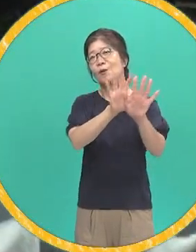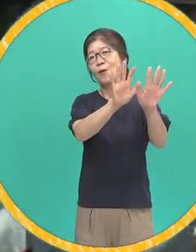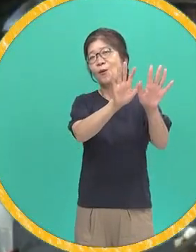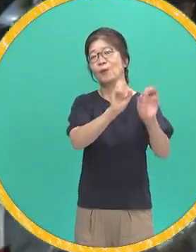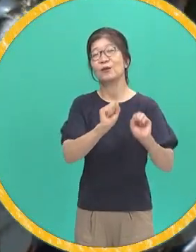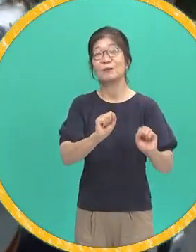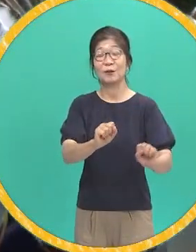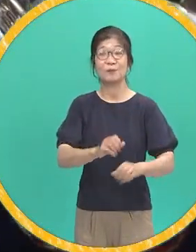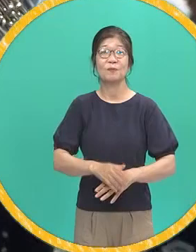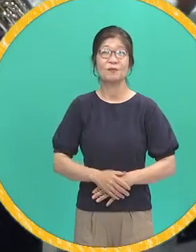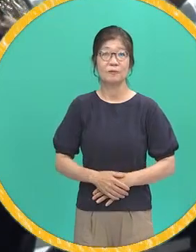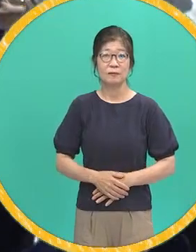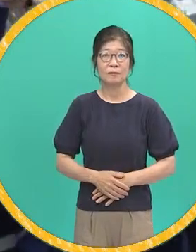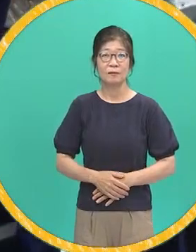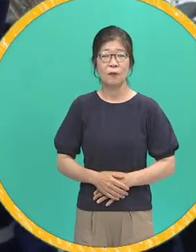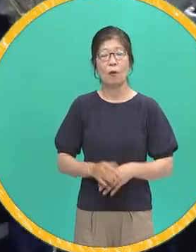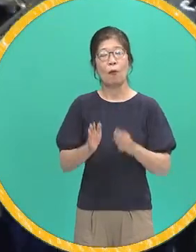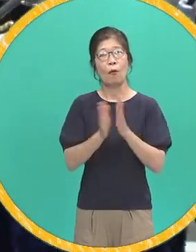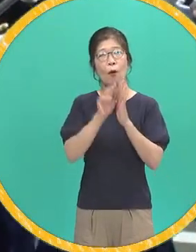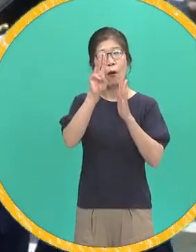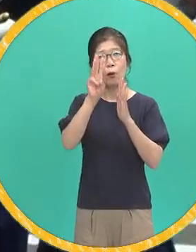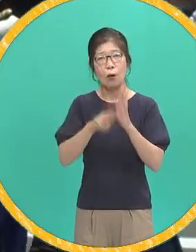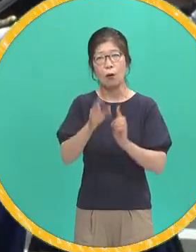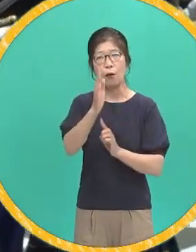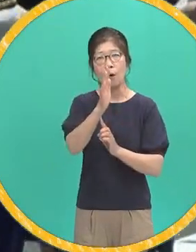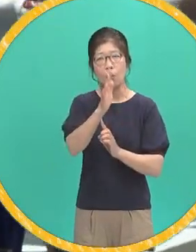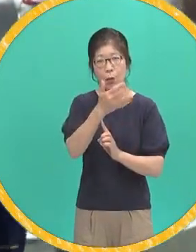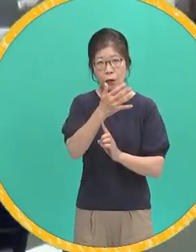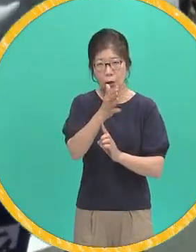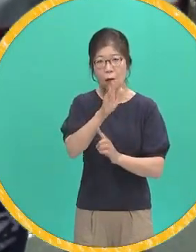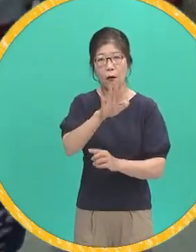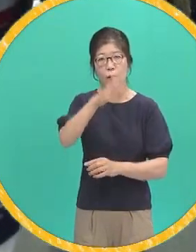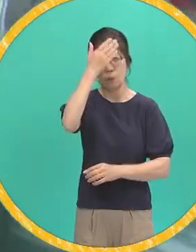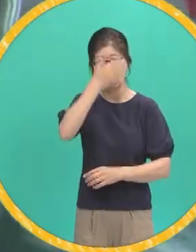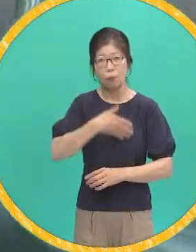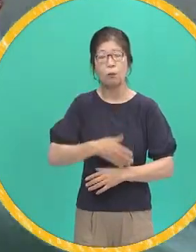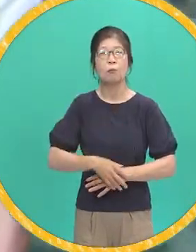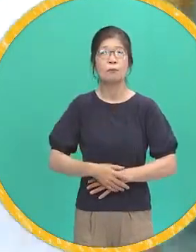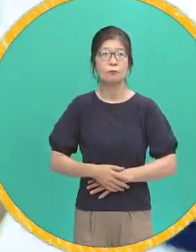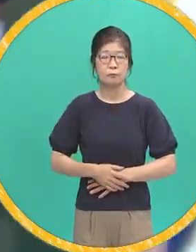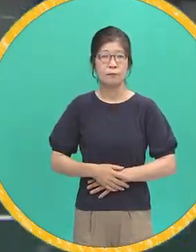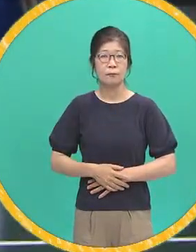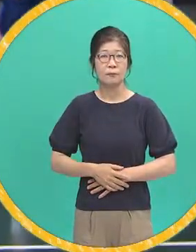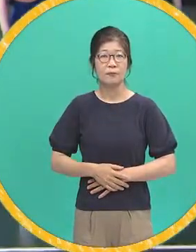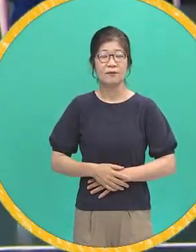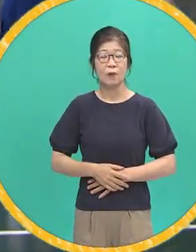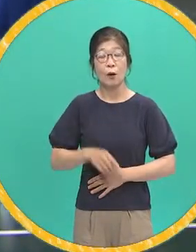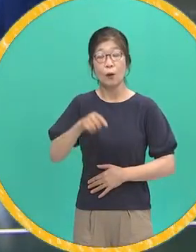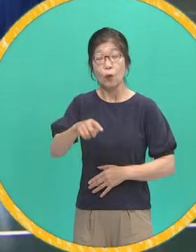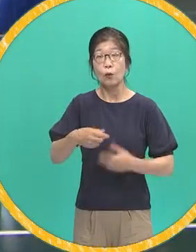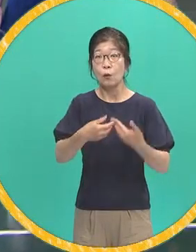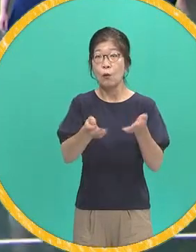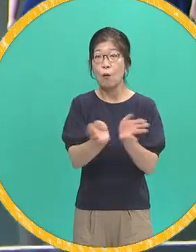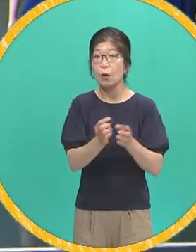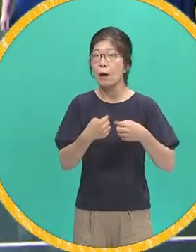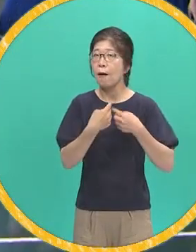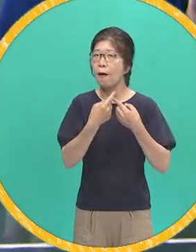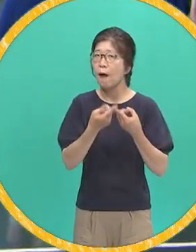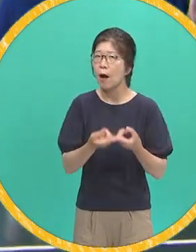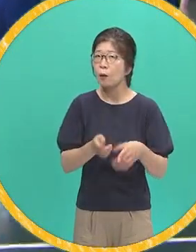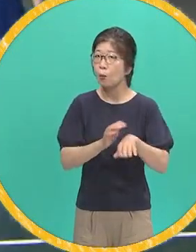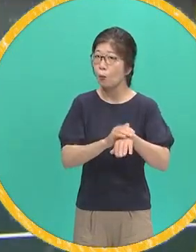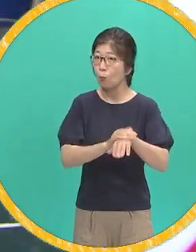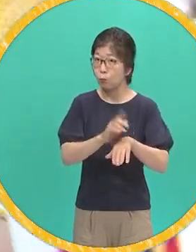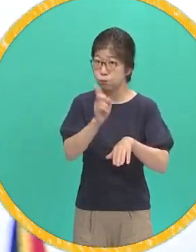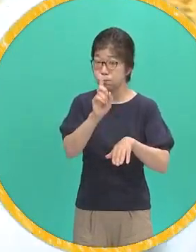パレードも神奈川バターというのがはいあるんですねこのカラーガードさんになるにははいどういった条件